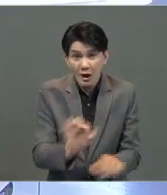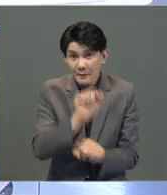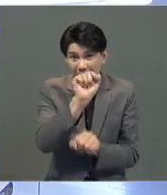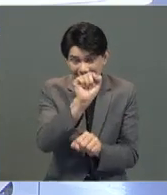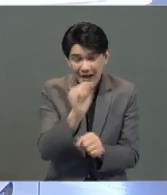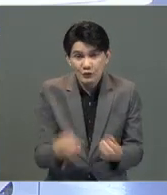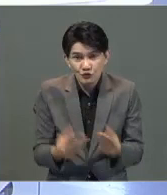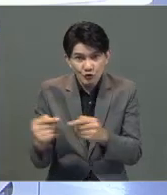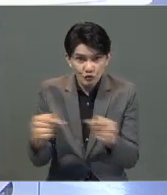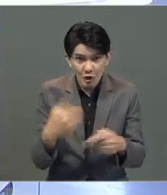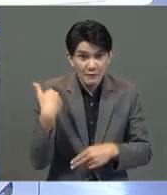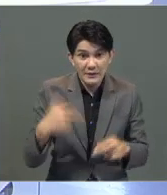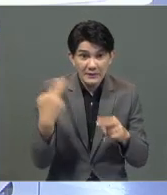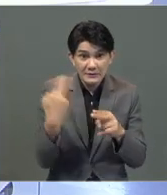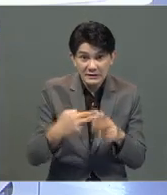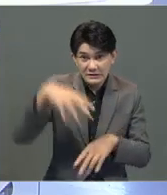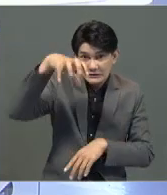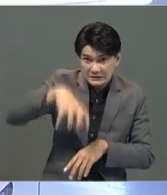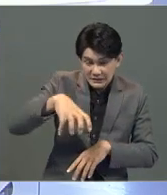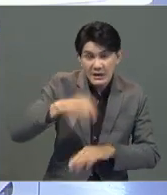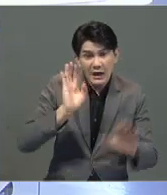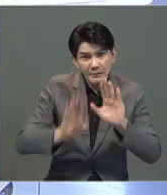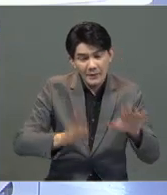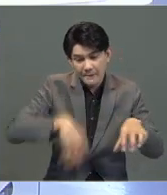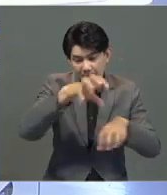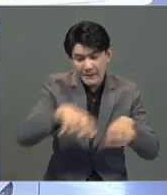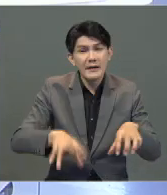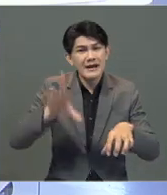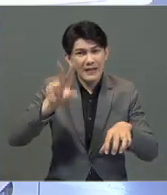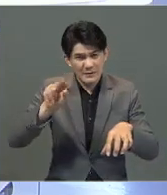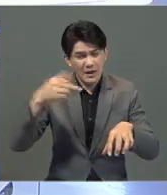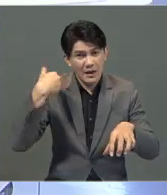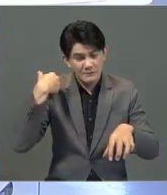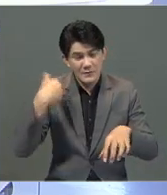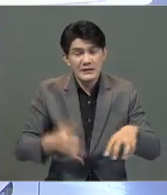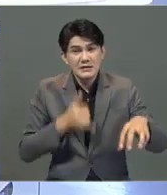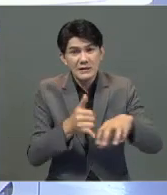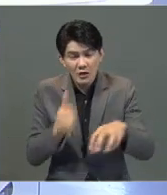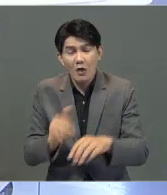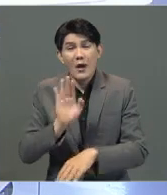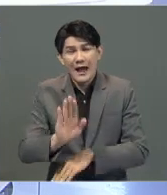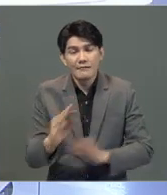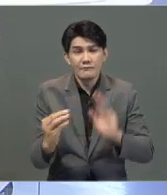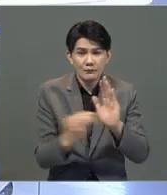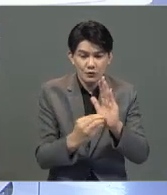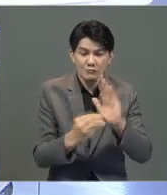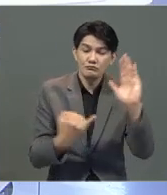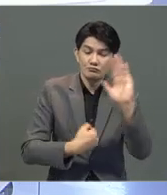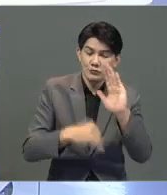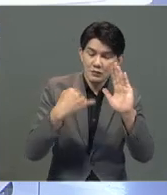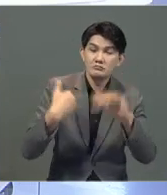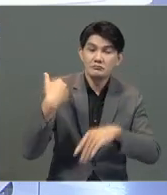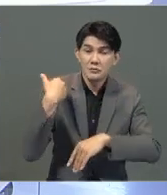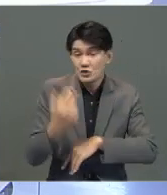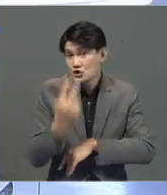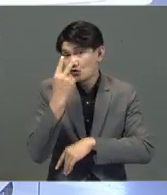ประกาศที่เขาส่งส่งกันมาเขาจะมีชื่อสถานที่ประมาณ 30กว่าสถานที่ว่าห้ามไปที่ไหนมีทั้งกรุงเทพแล้วก็ต่างจังหวัด